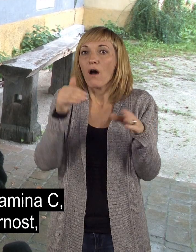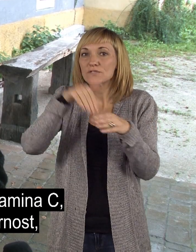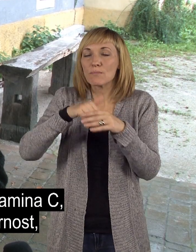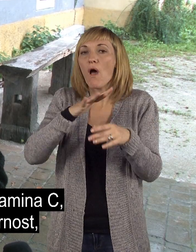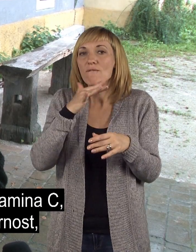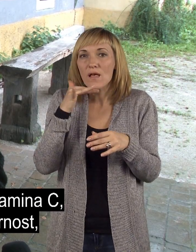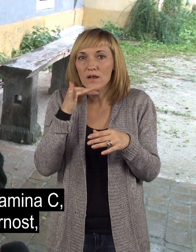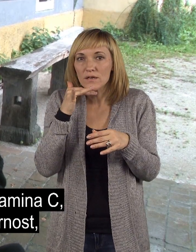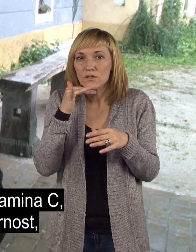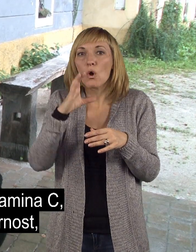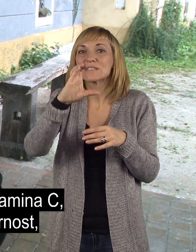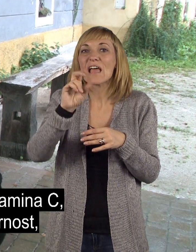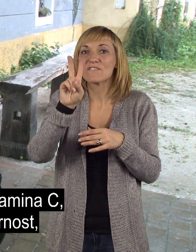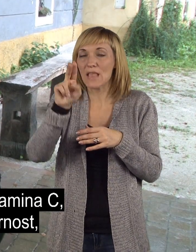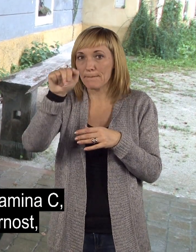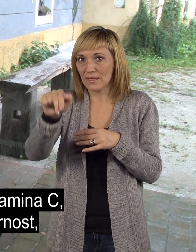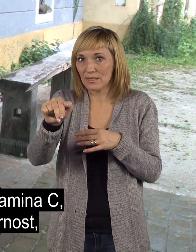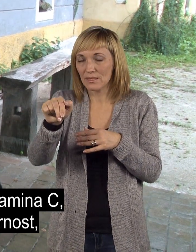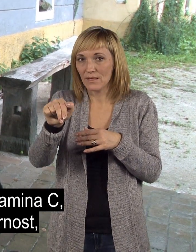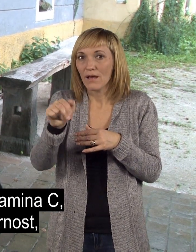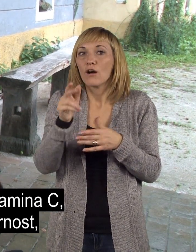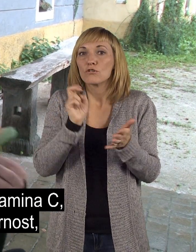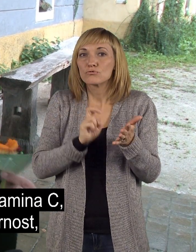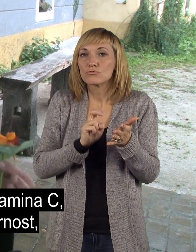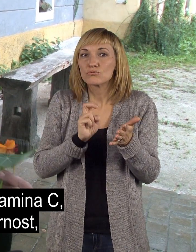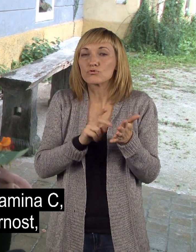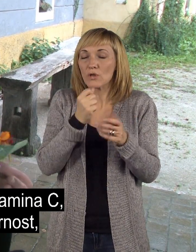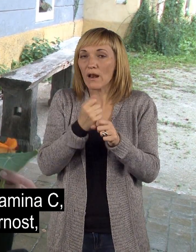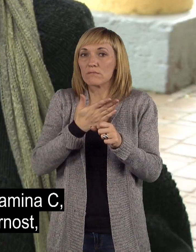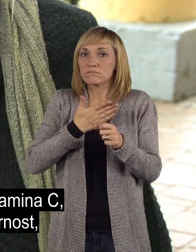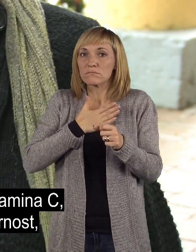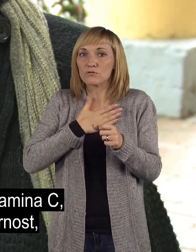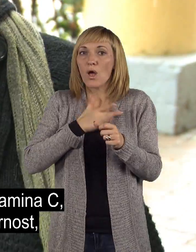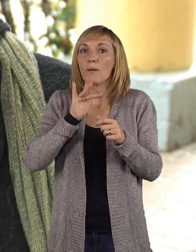Vsebujejo zelo veliko C-vitamina, se pravi, dvigujejo našo